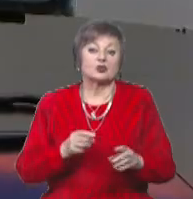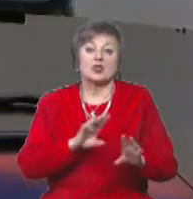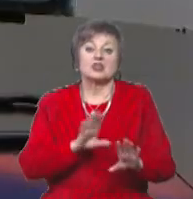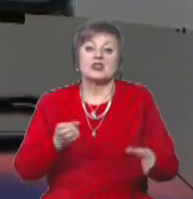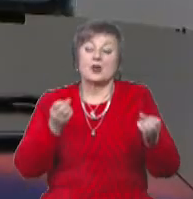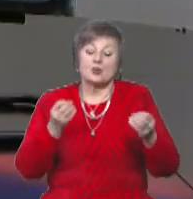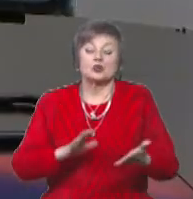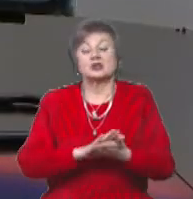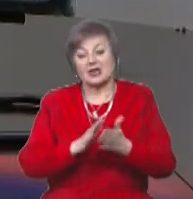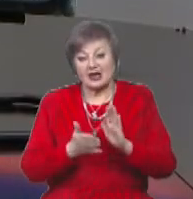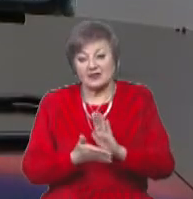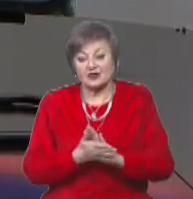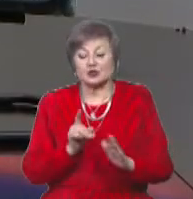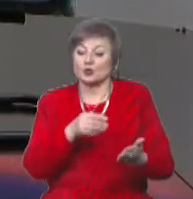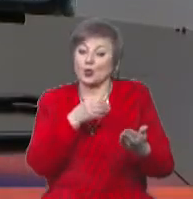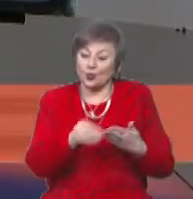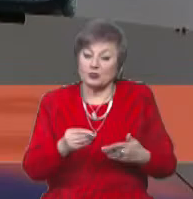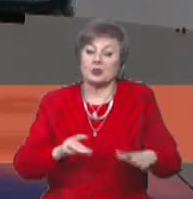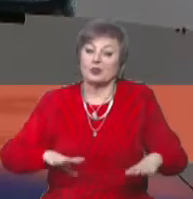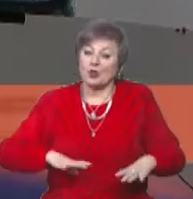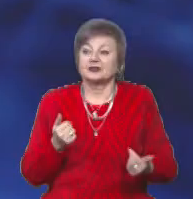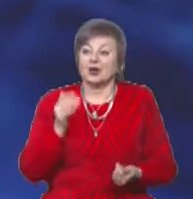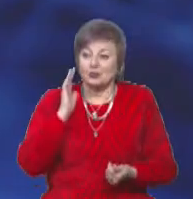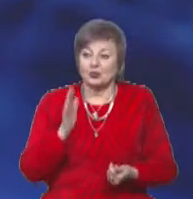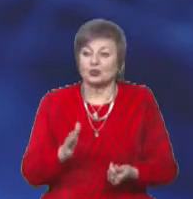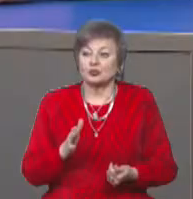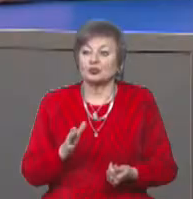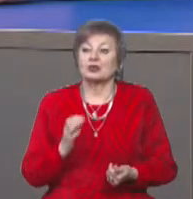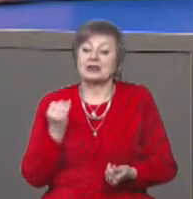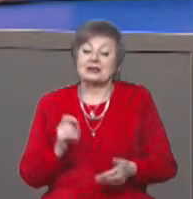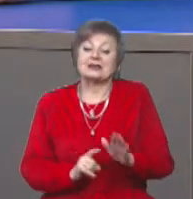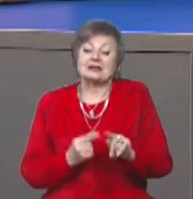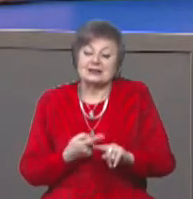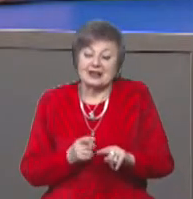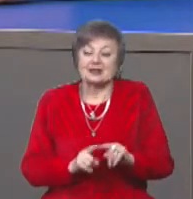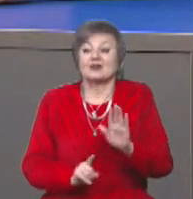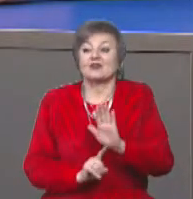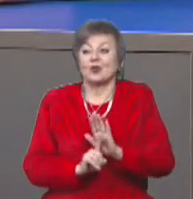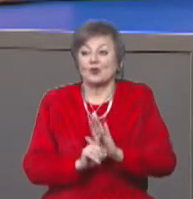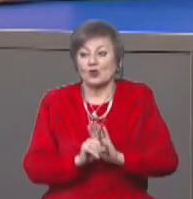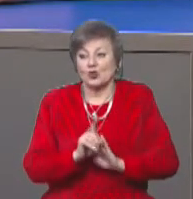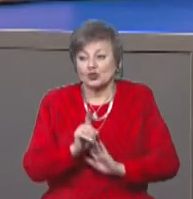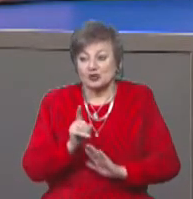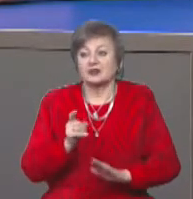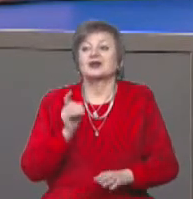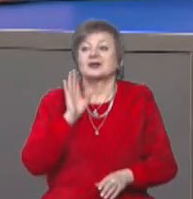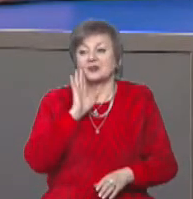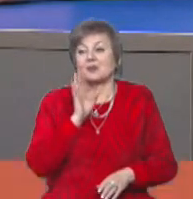Ми просто домовились, що ми придбаємо, і це було рішення. Ну, з цього все і почалося, потім вона